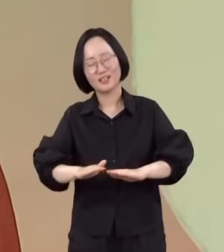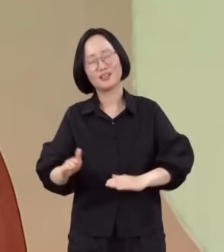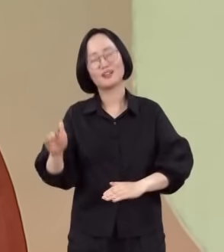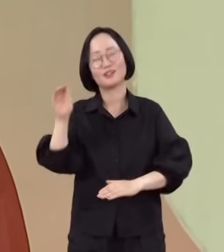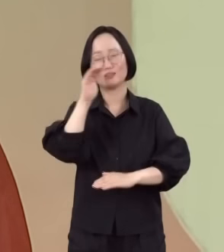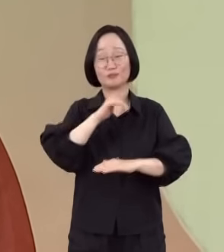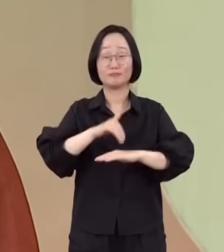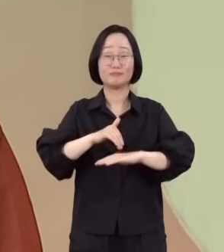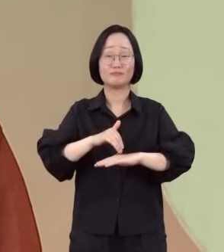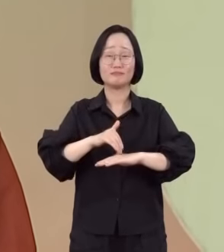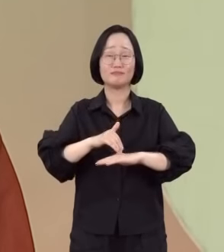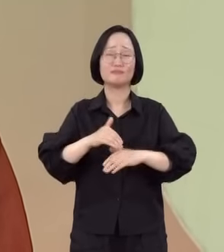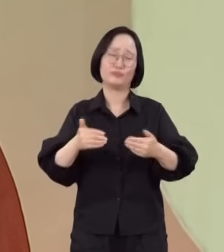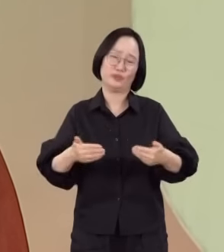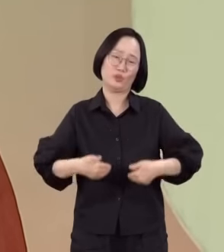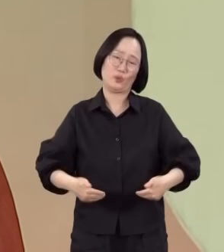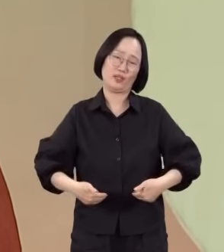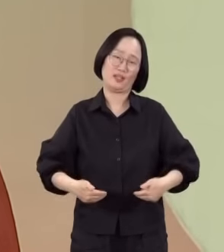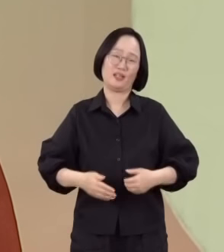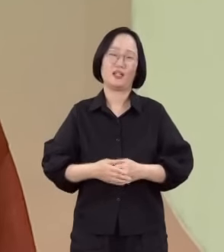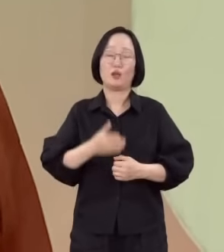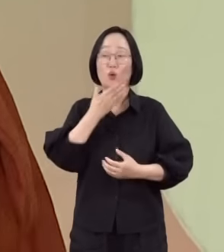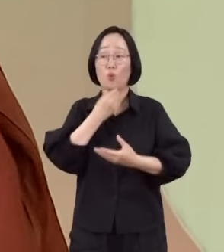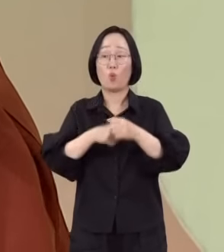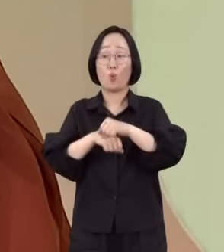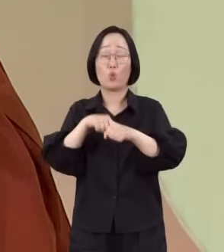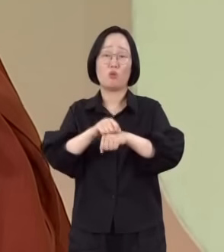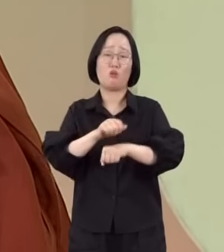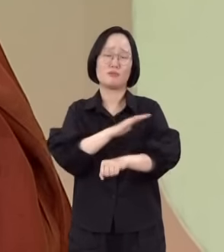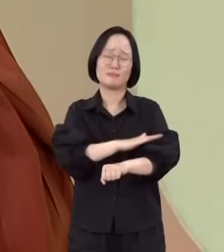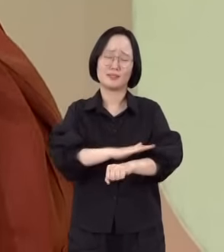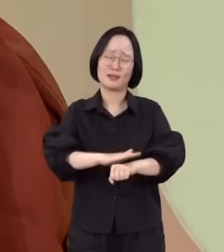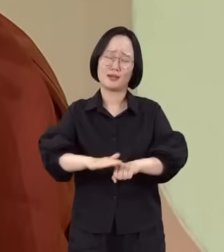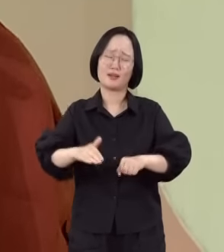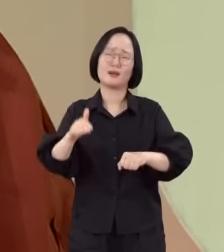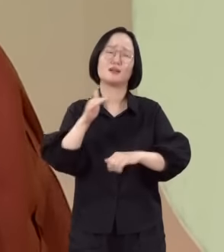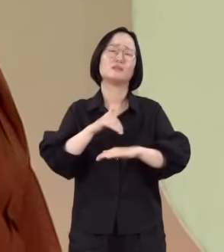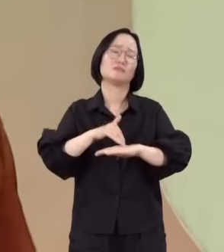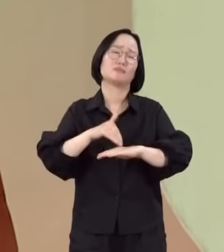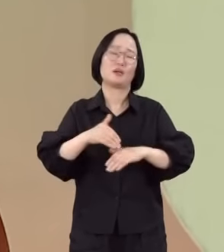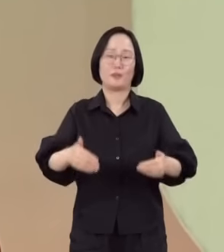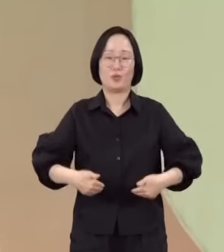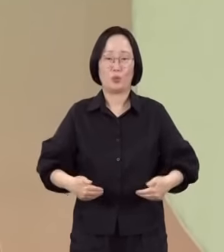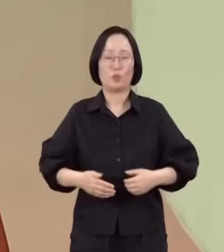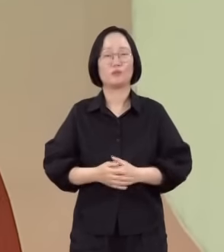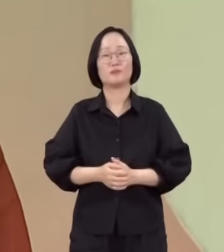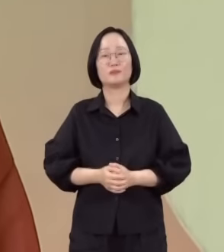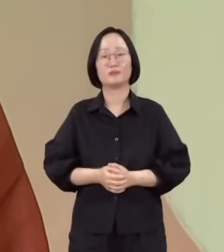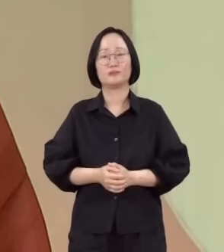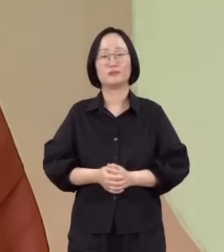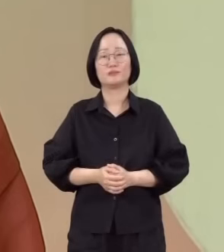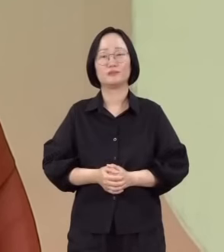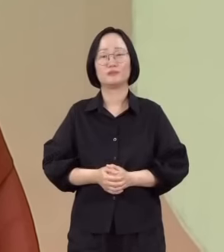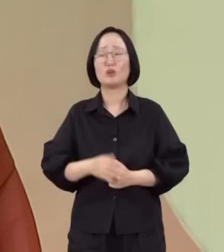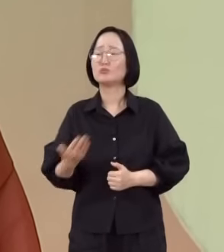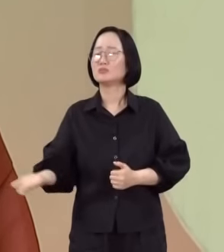마음의 공덕을 잘 닦아야 합니다 하지만 우리 중생이 번뇌 망상이